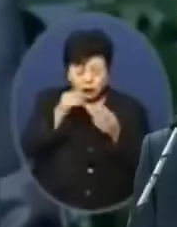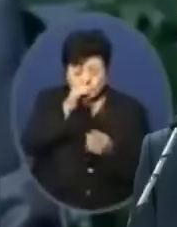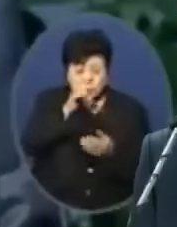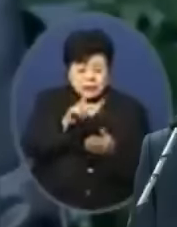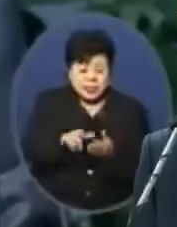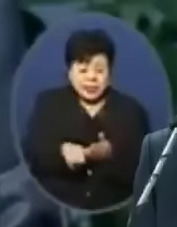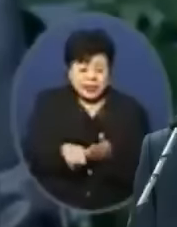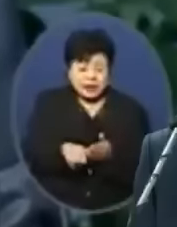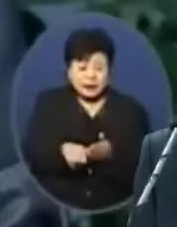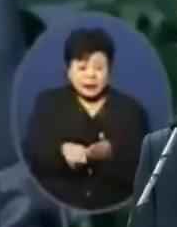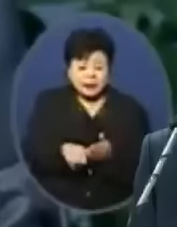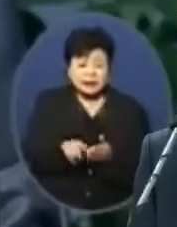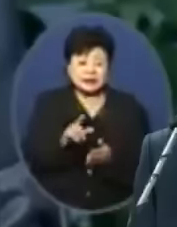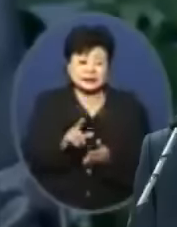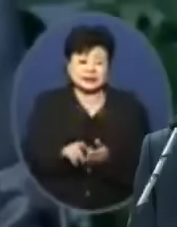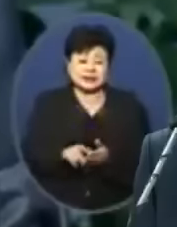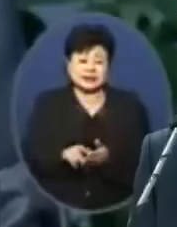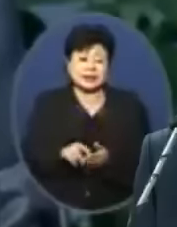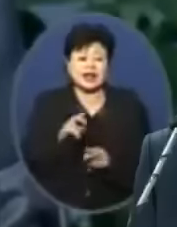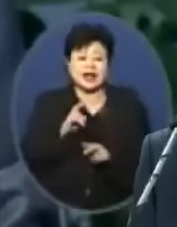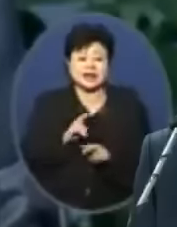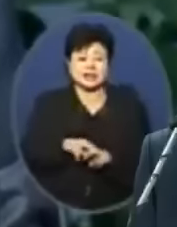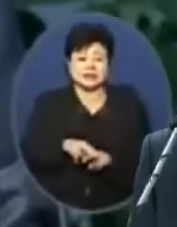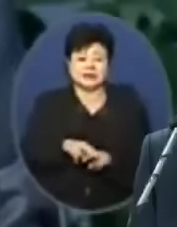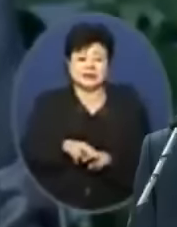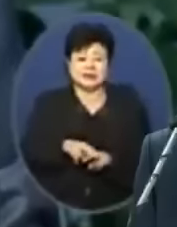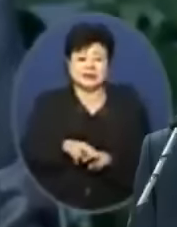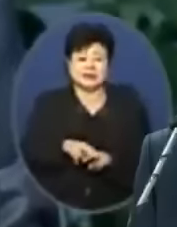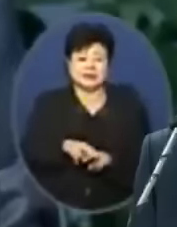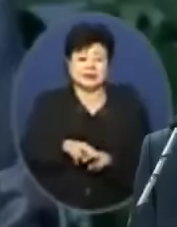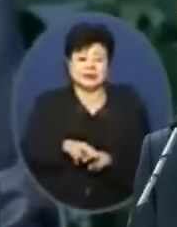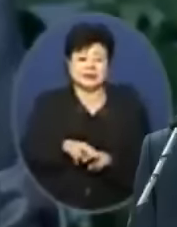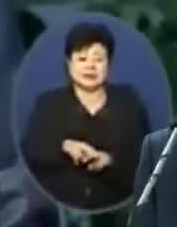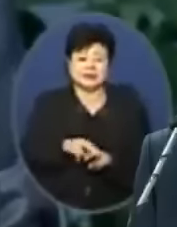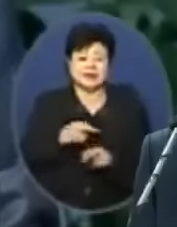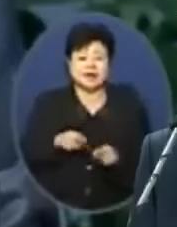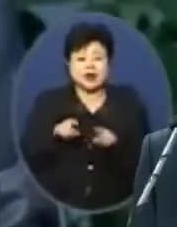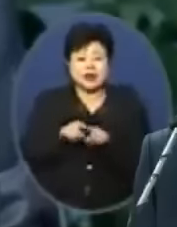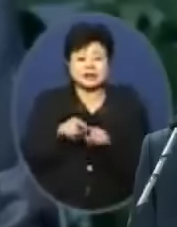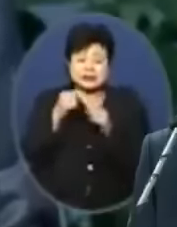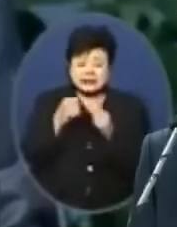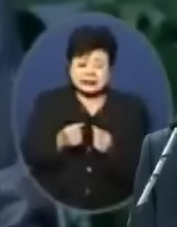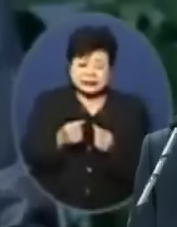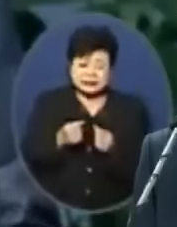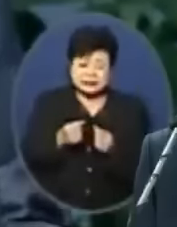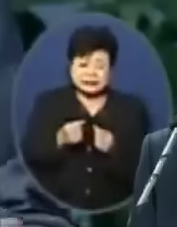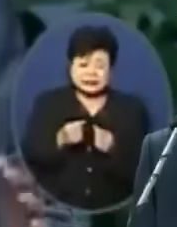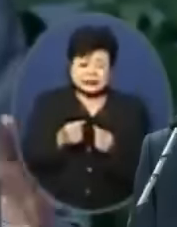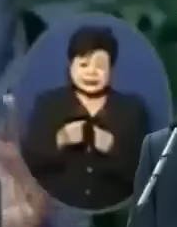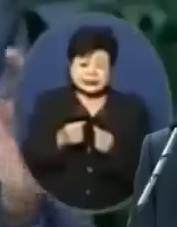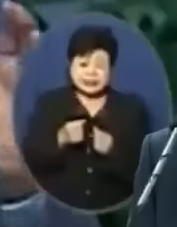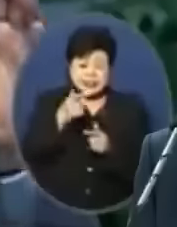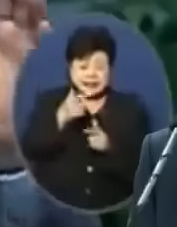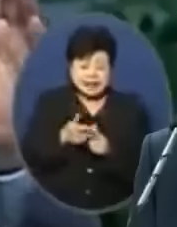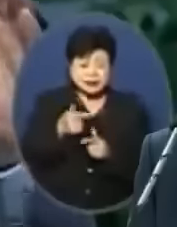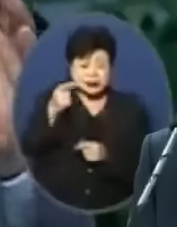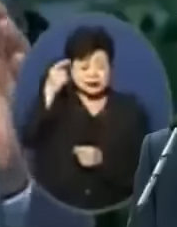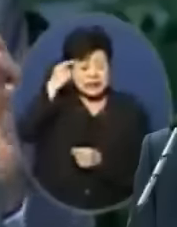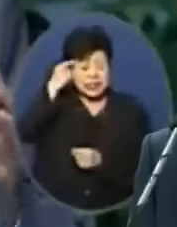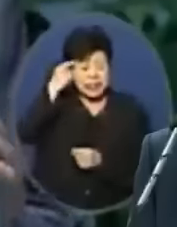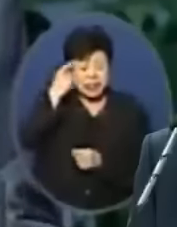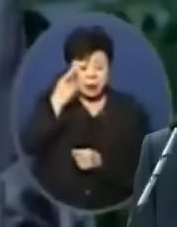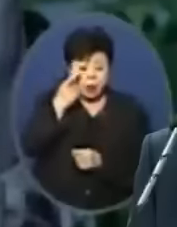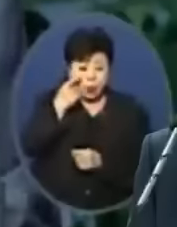고통스러워집니다. 그때 앉아서 나와 같이 계신 예수님을 상상해